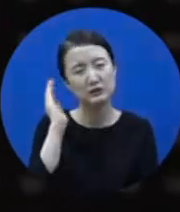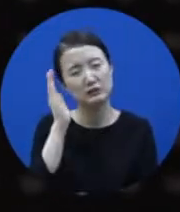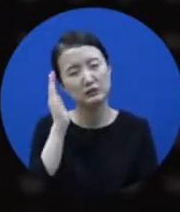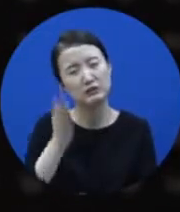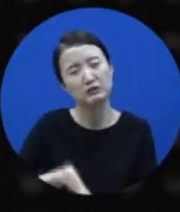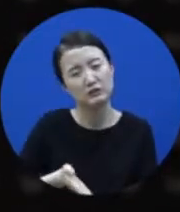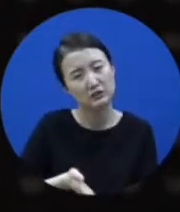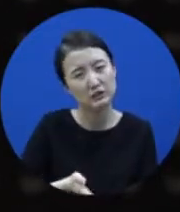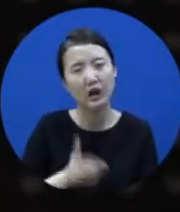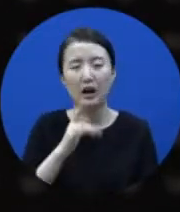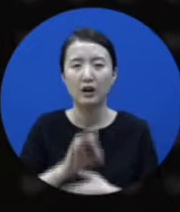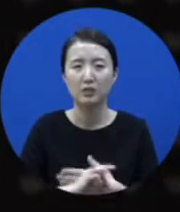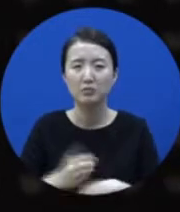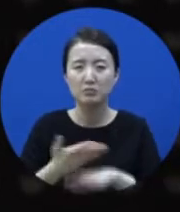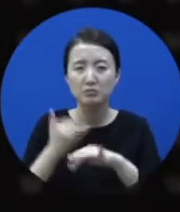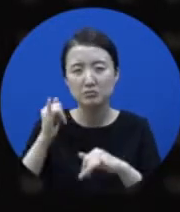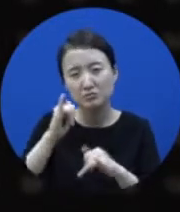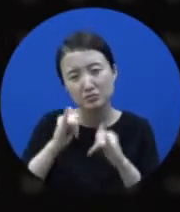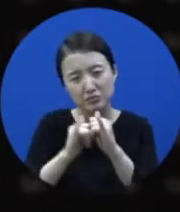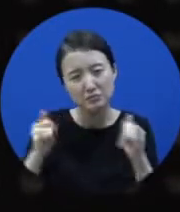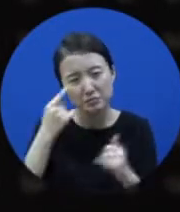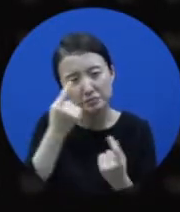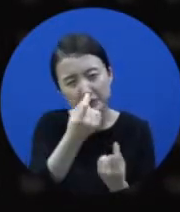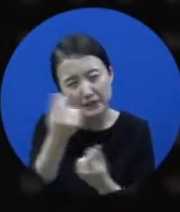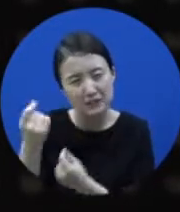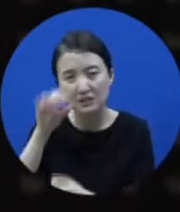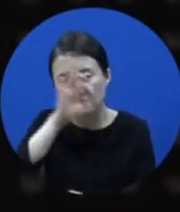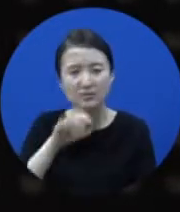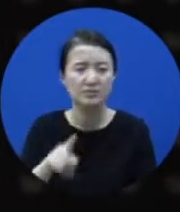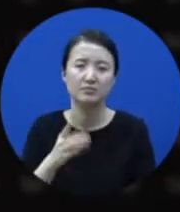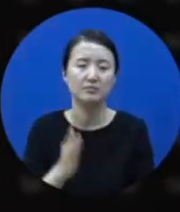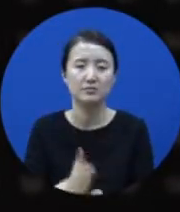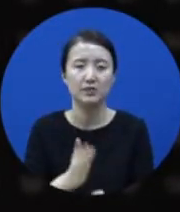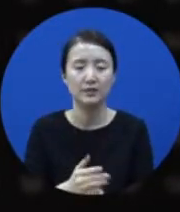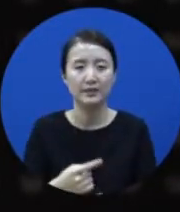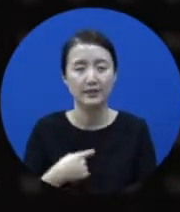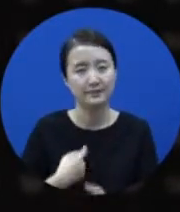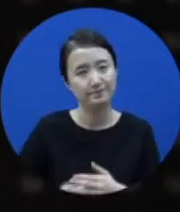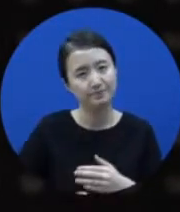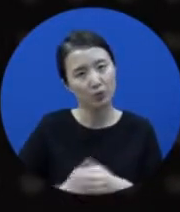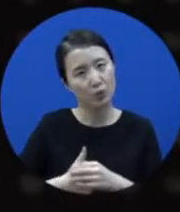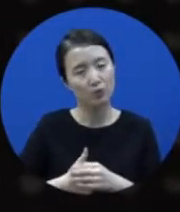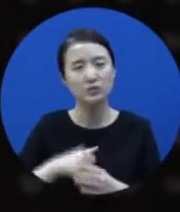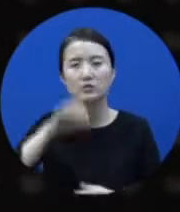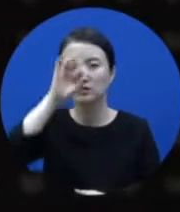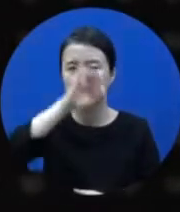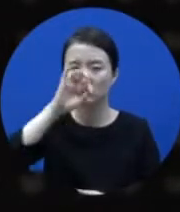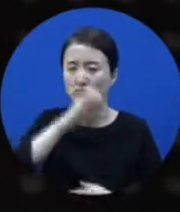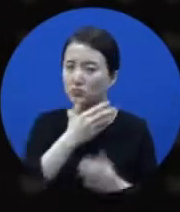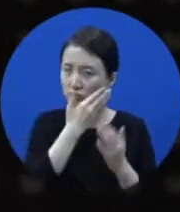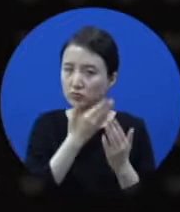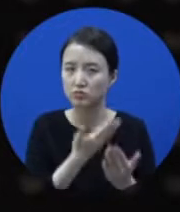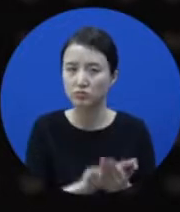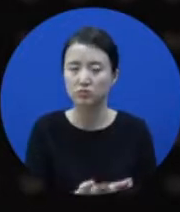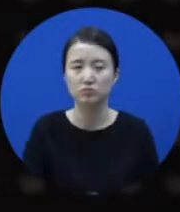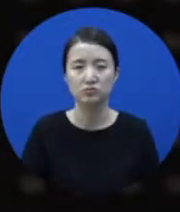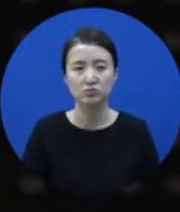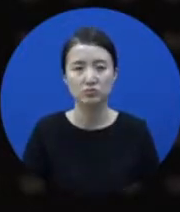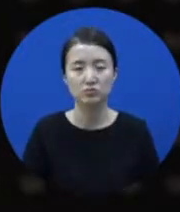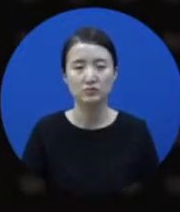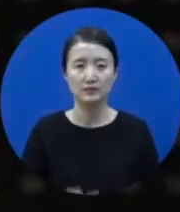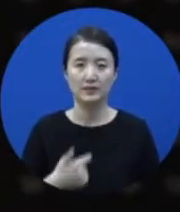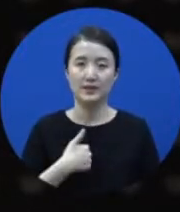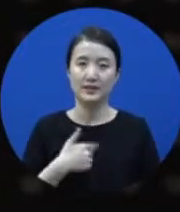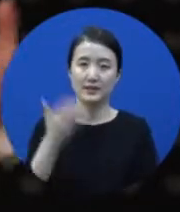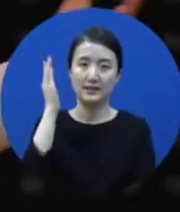많은 노력이 필요하십니다. 자, 그리고요. 결론은 feel. 네, 느끼게 해줘야 됩니다.